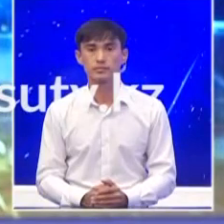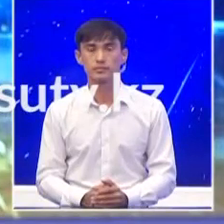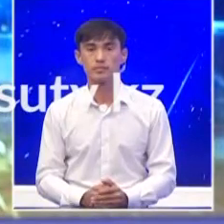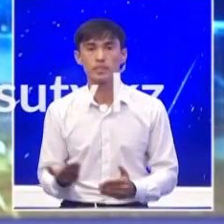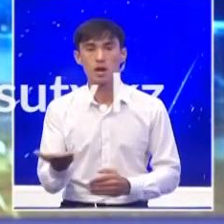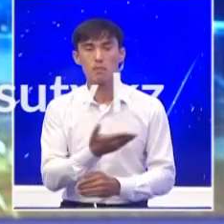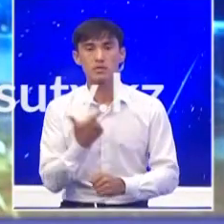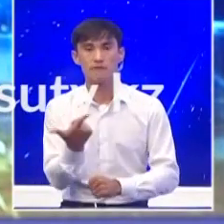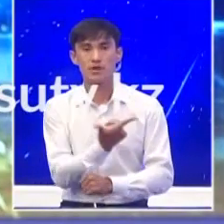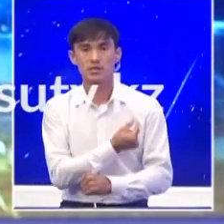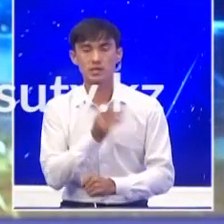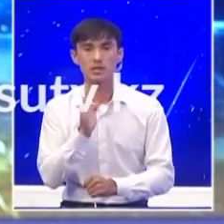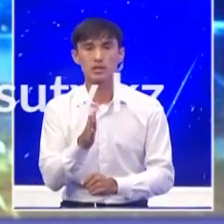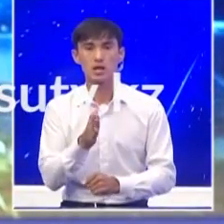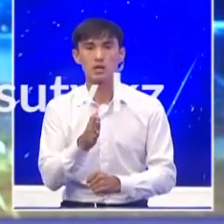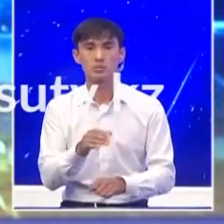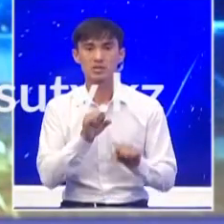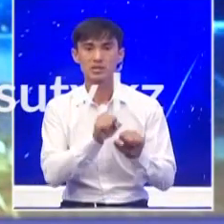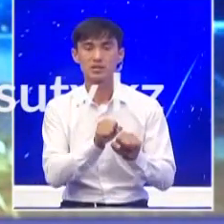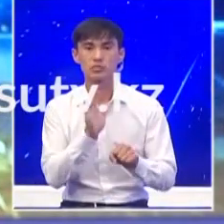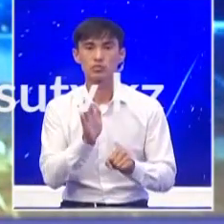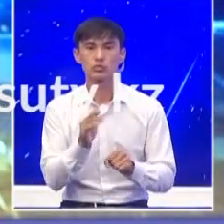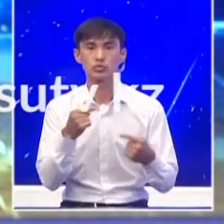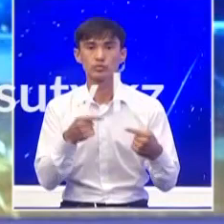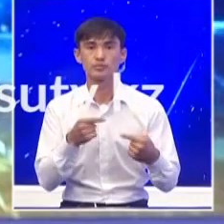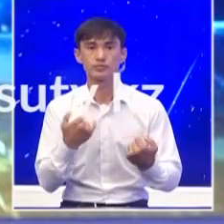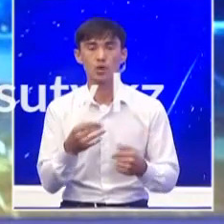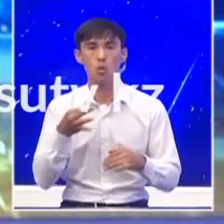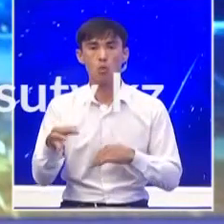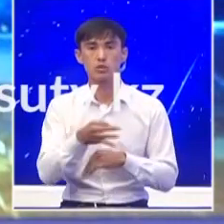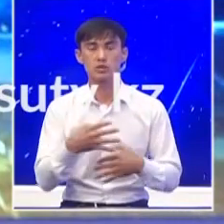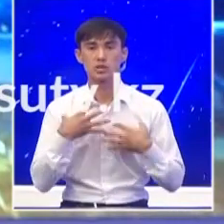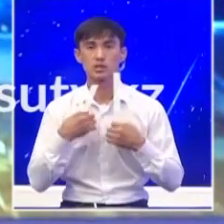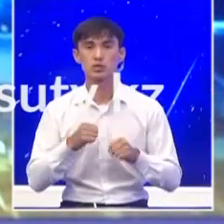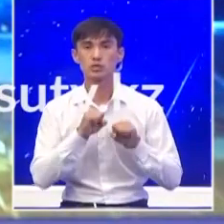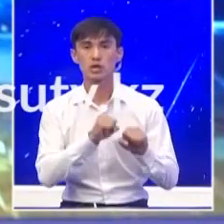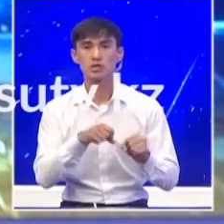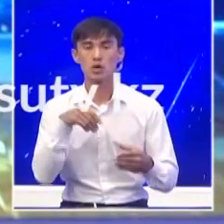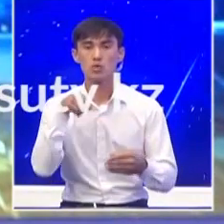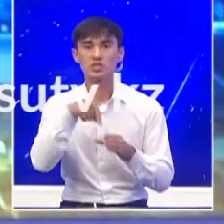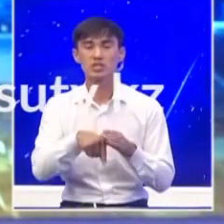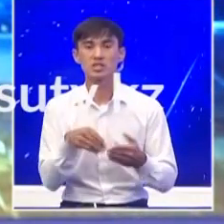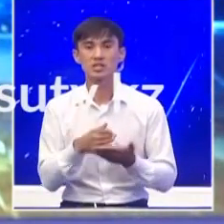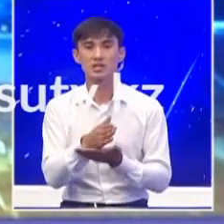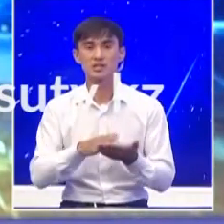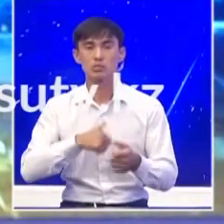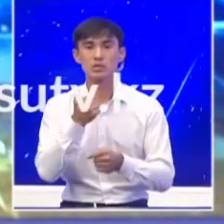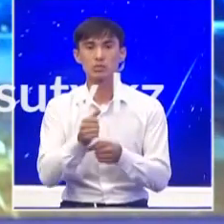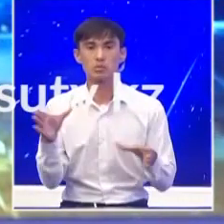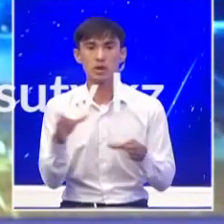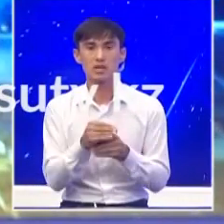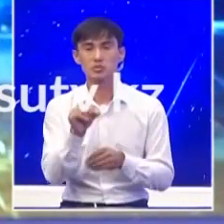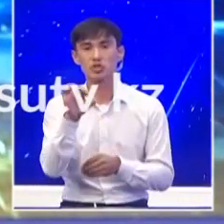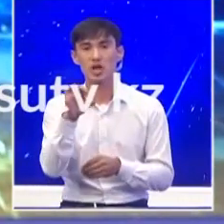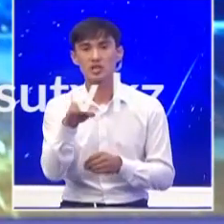Біз вакцинациялаймыз, індетке тосқауыл боламыз. Осындай атаумен облыстық денсаулық сақтау және ішкі саясат басқармасы бірлесіп челлендж